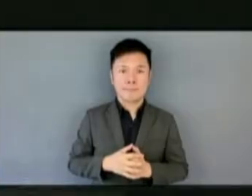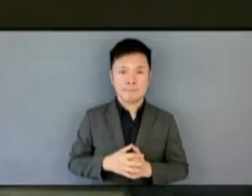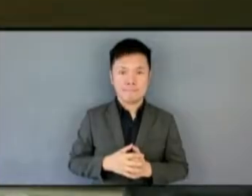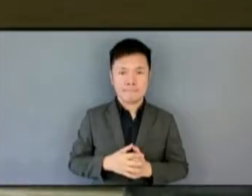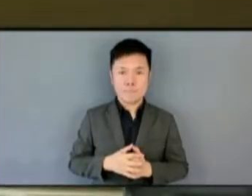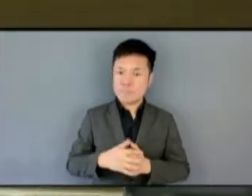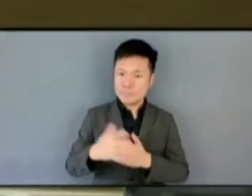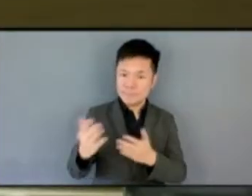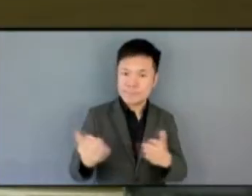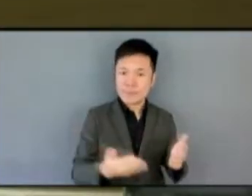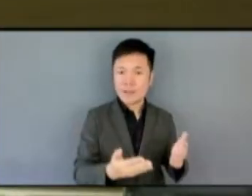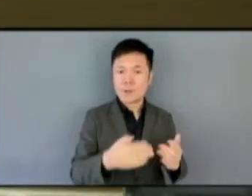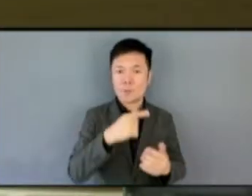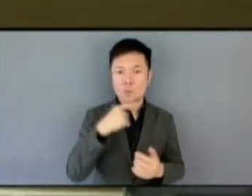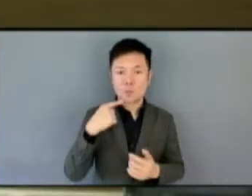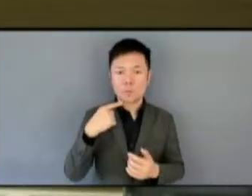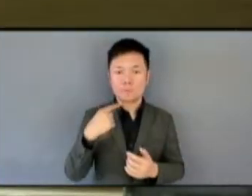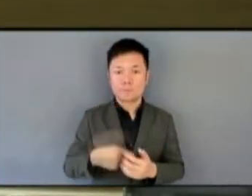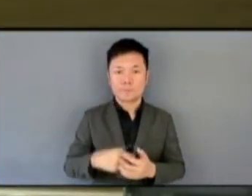take the floor.